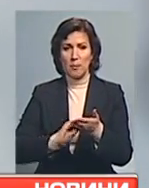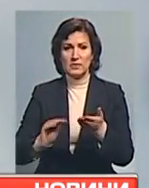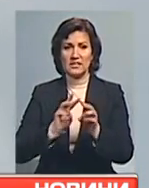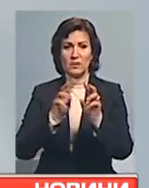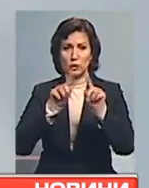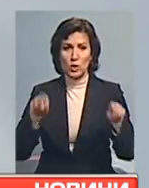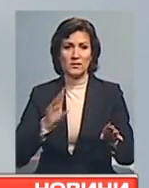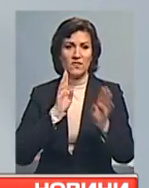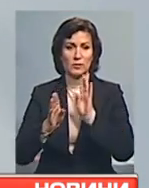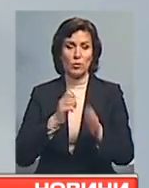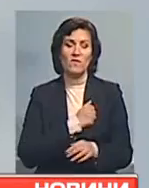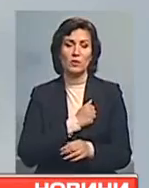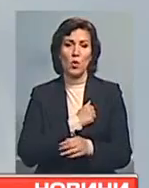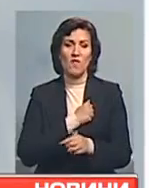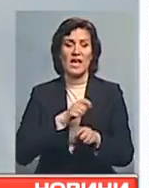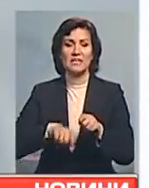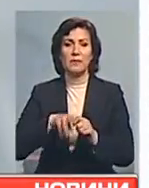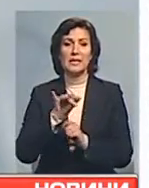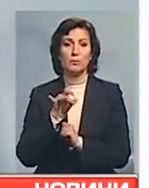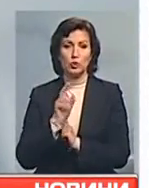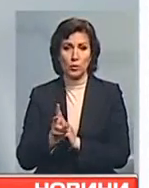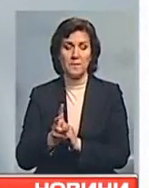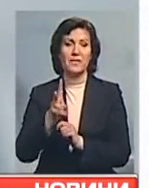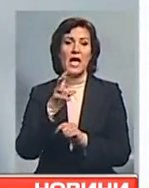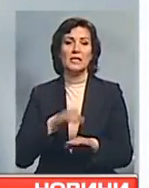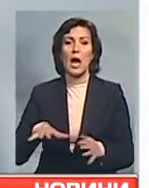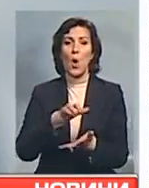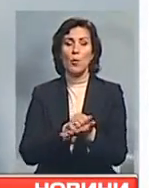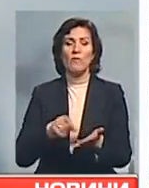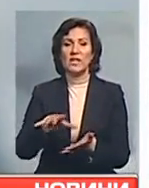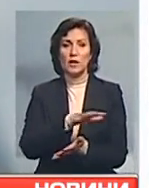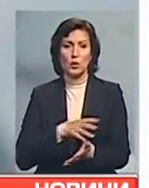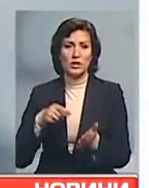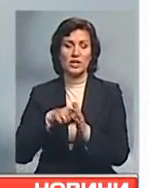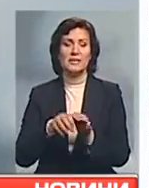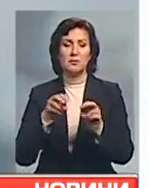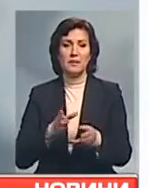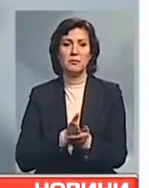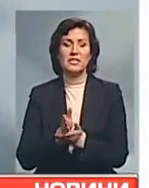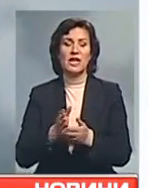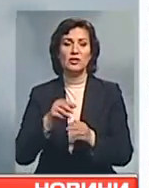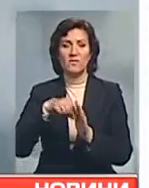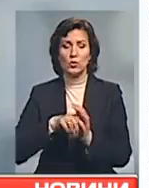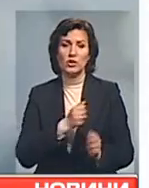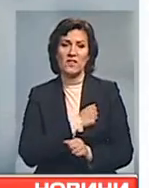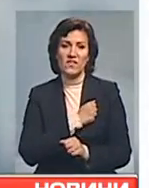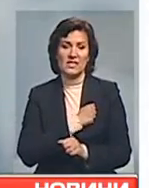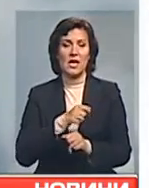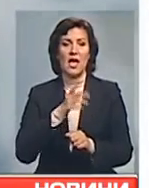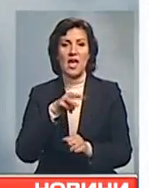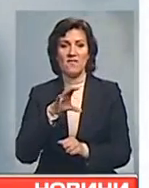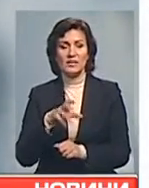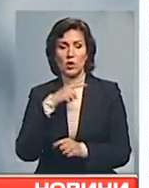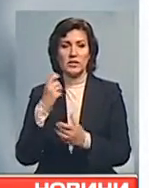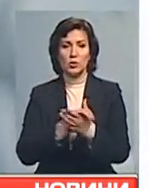у Фейсбук військовий експерт Дмитро Тимчук. Крім того, на окуповані території зайшли спецпризначенці внутрішніх військ МВС Російської